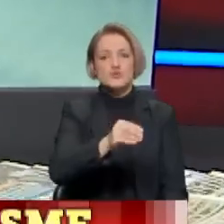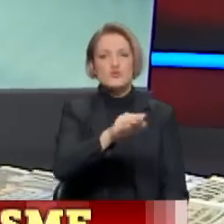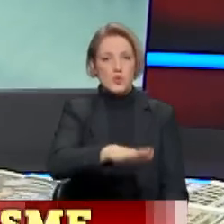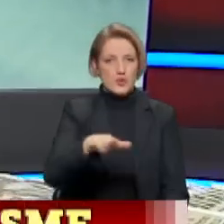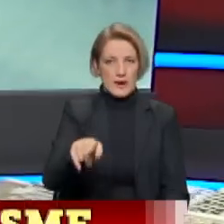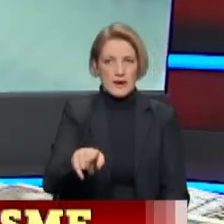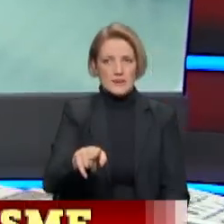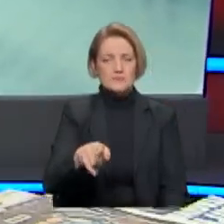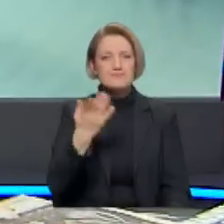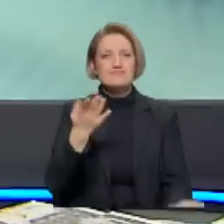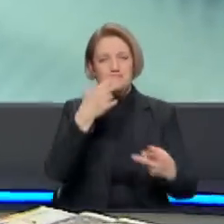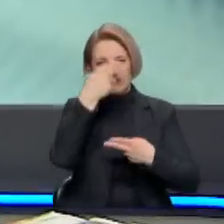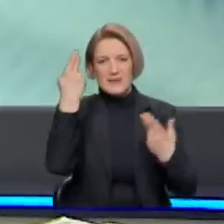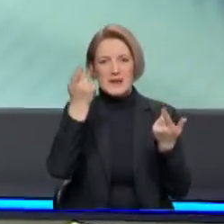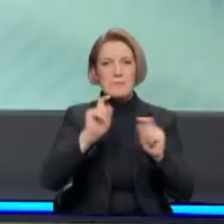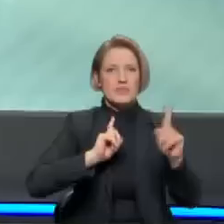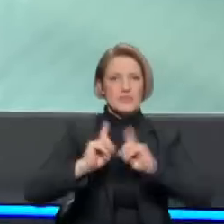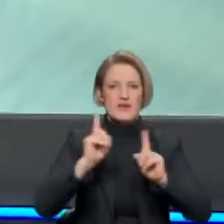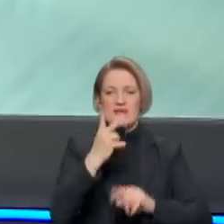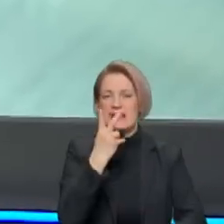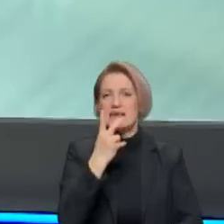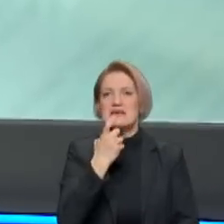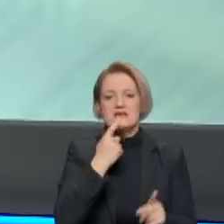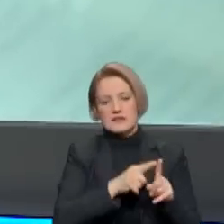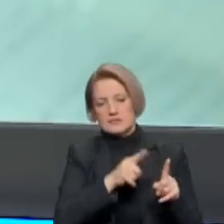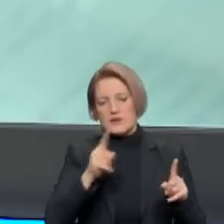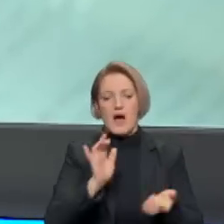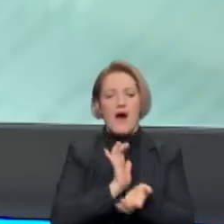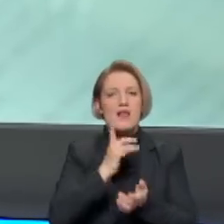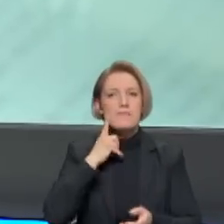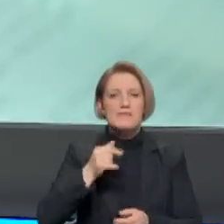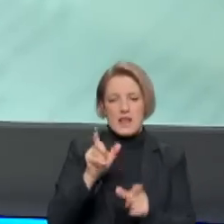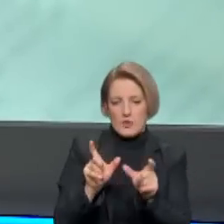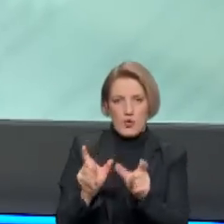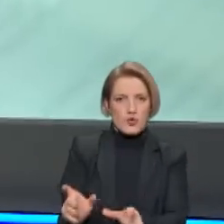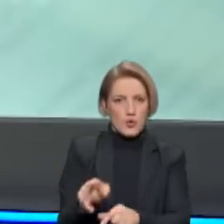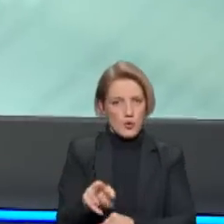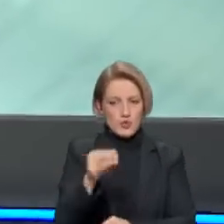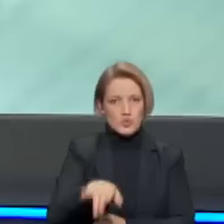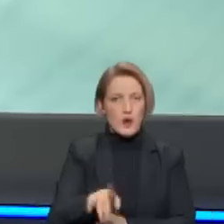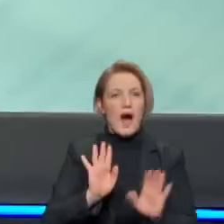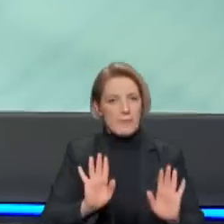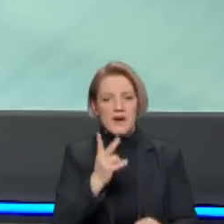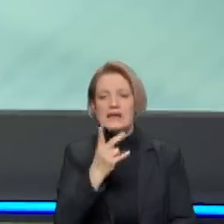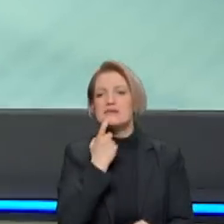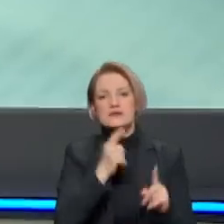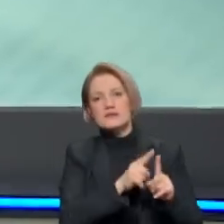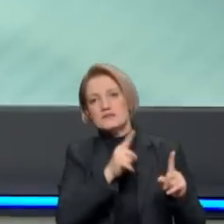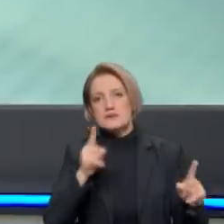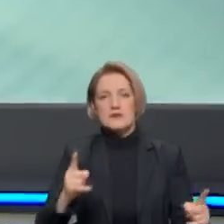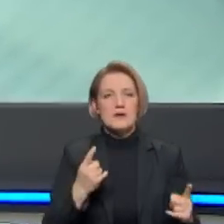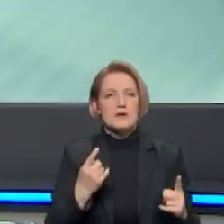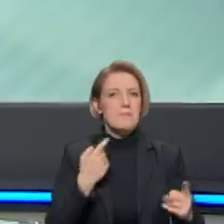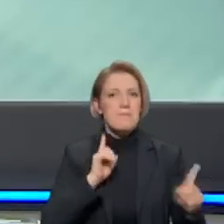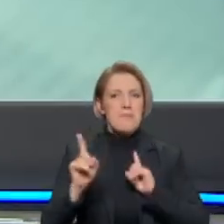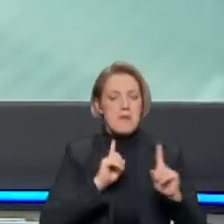çocuğa cinsel istismar davası 2 yıldır Aile Bakanlığı'nın korumasında ama 2 yıldır da yargı